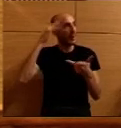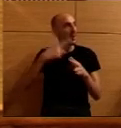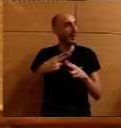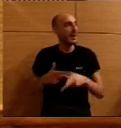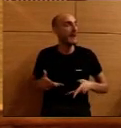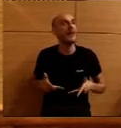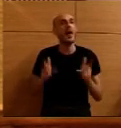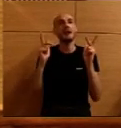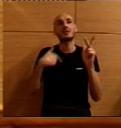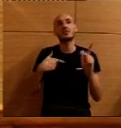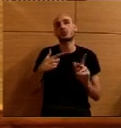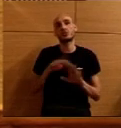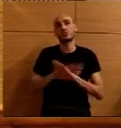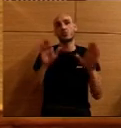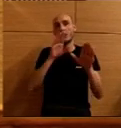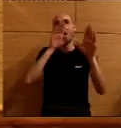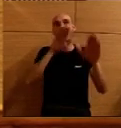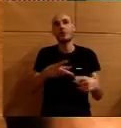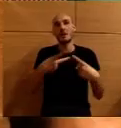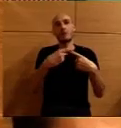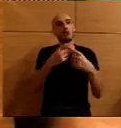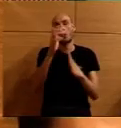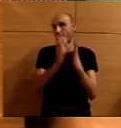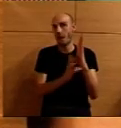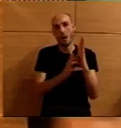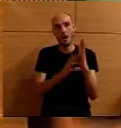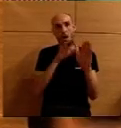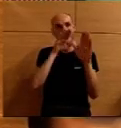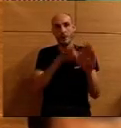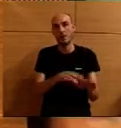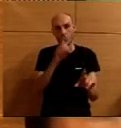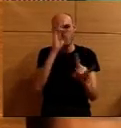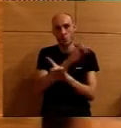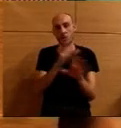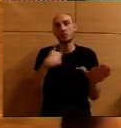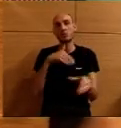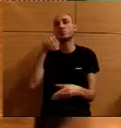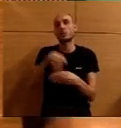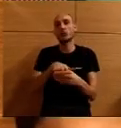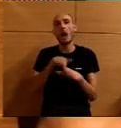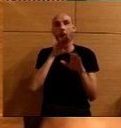rebaixa d'impostos i, per tant, atenent, a més, la situació actual que tenim en la província, anem a recolzar la moció.